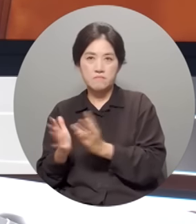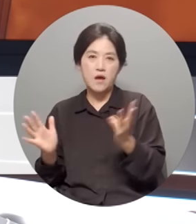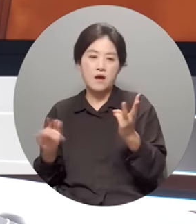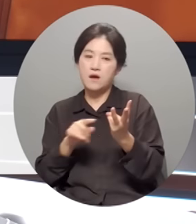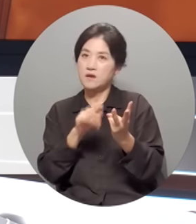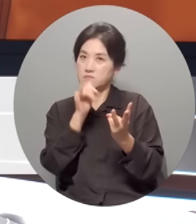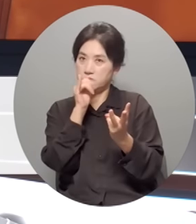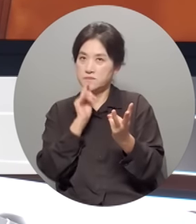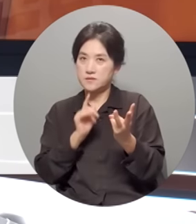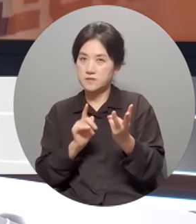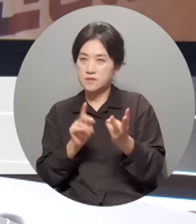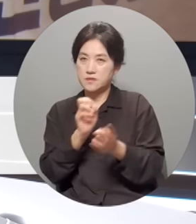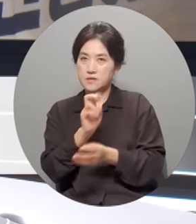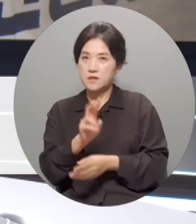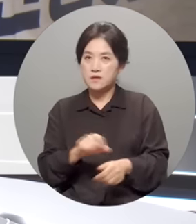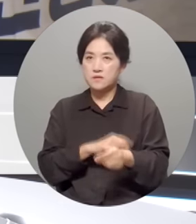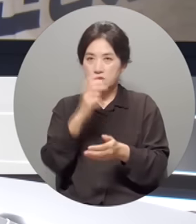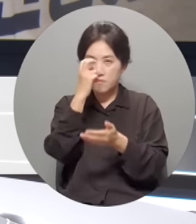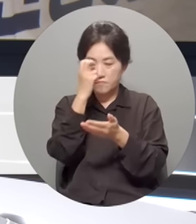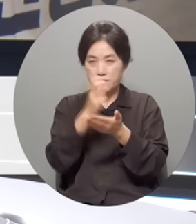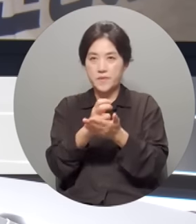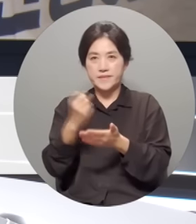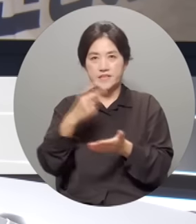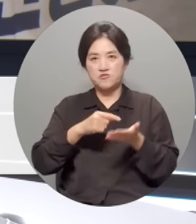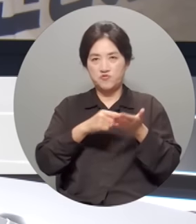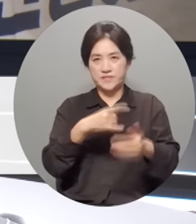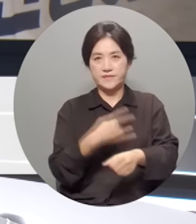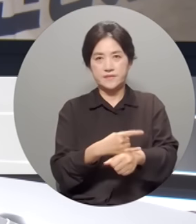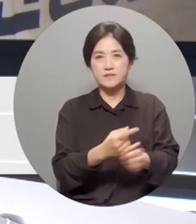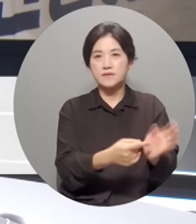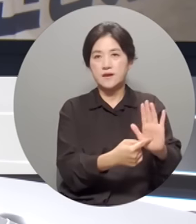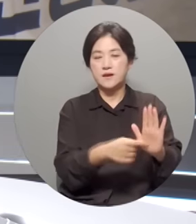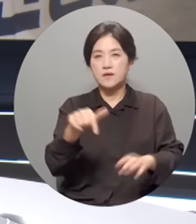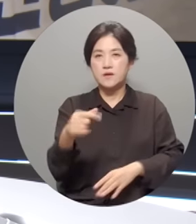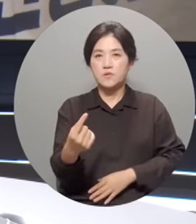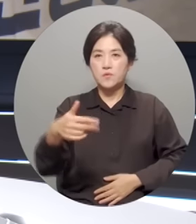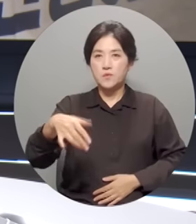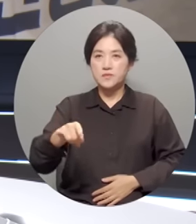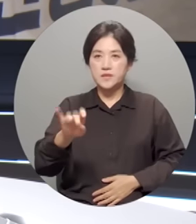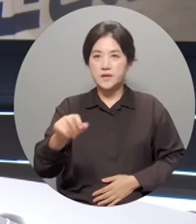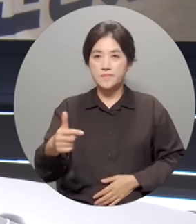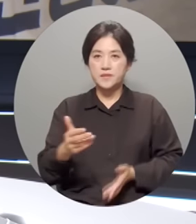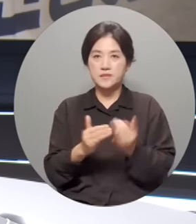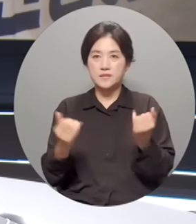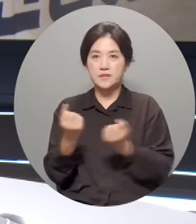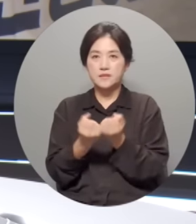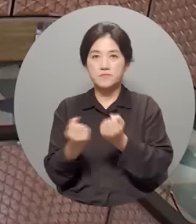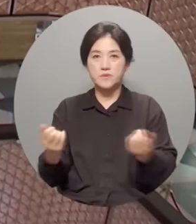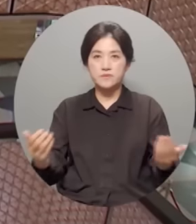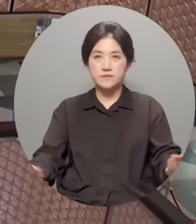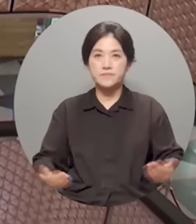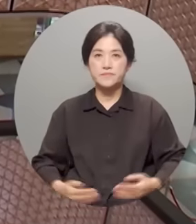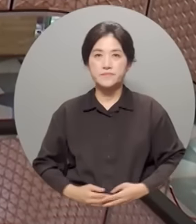나오는 가운데 야권은 특검법 재추진을 예고했습니다. 먼저 고재민 기자가 보도합니다.